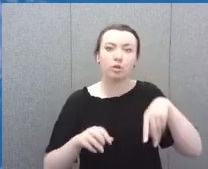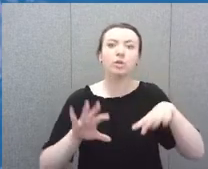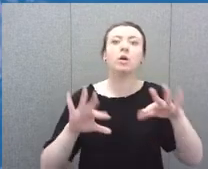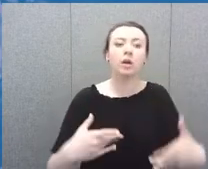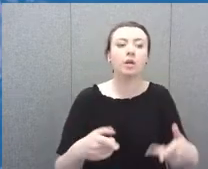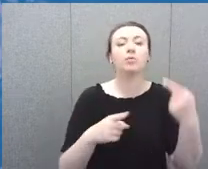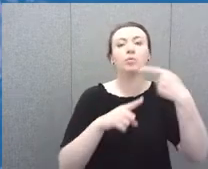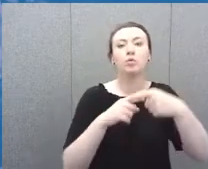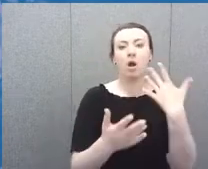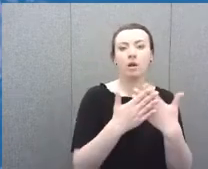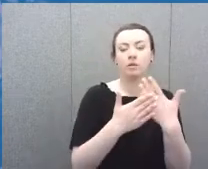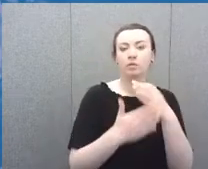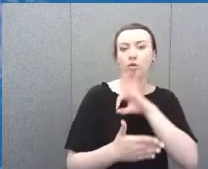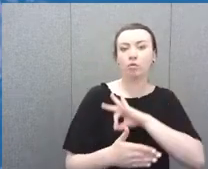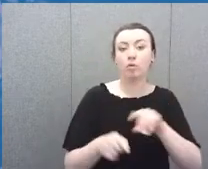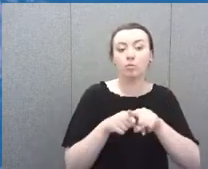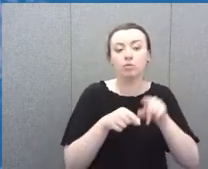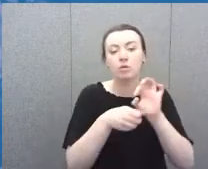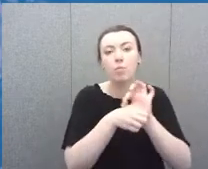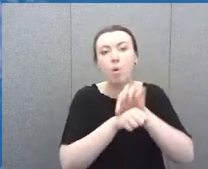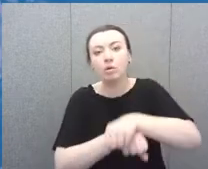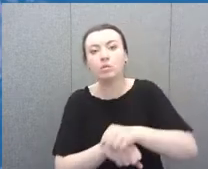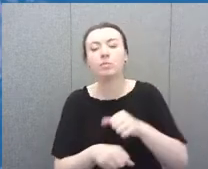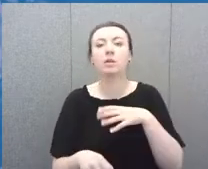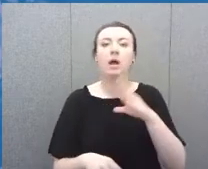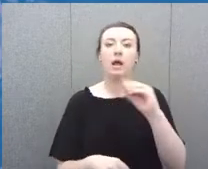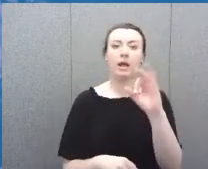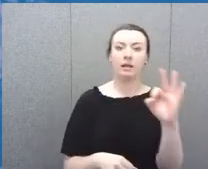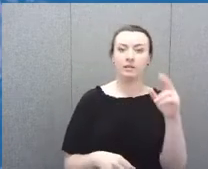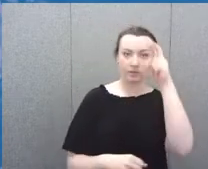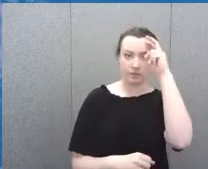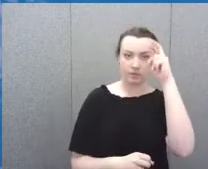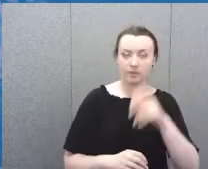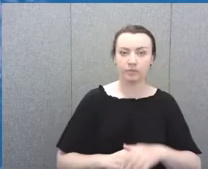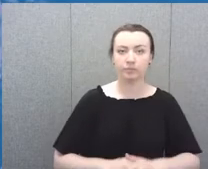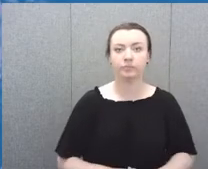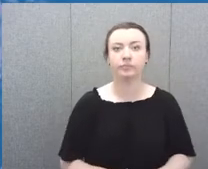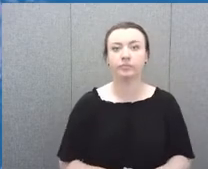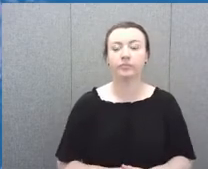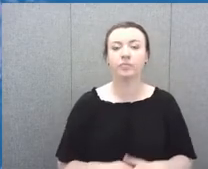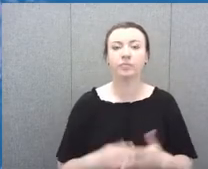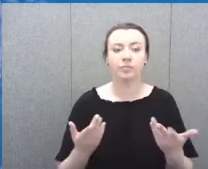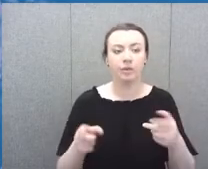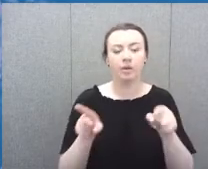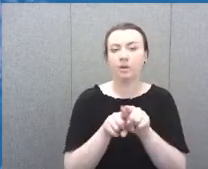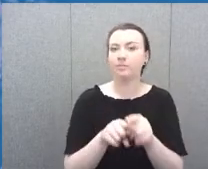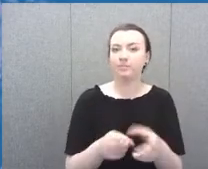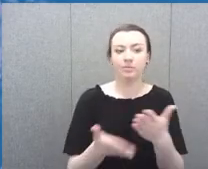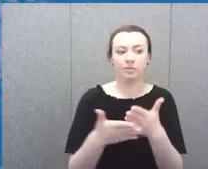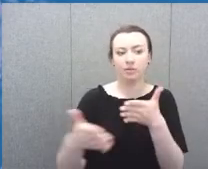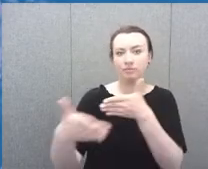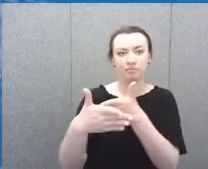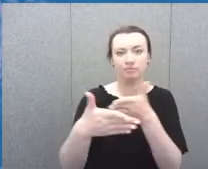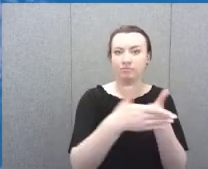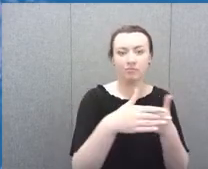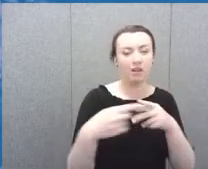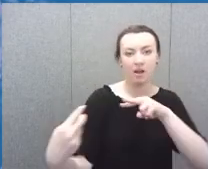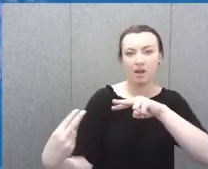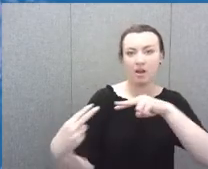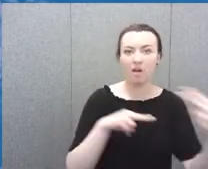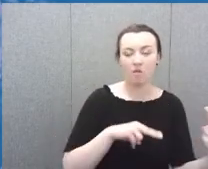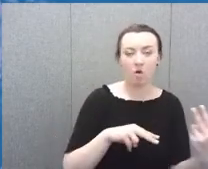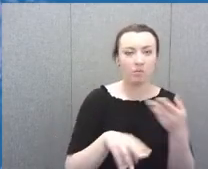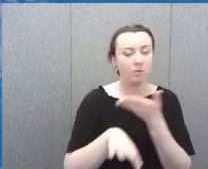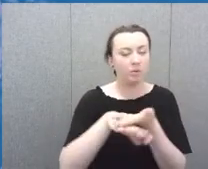что происходит с новыми странами, также про реформы правительств в этих странах. Иногда